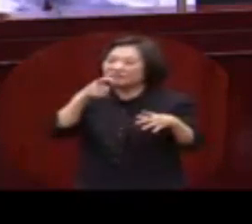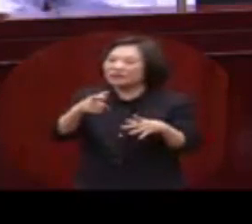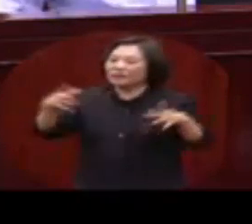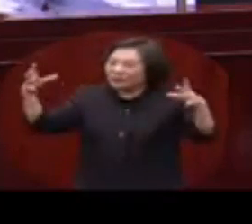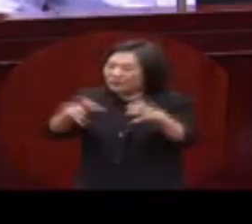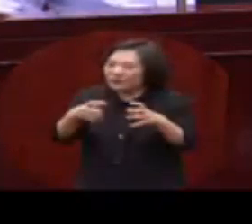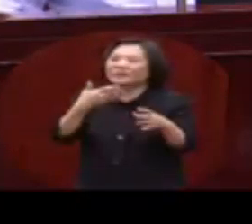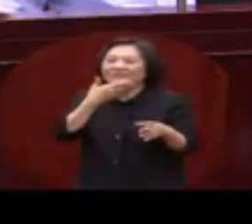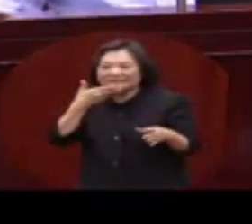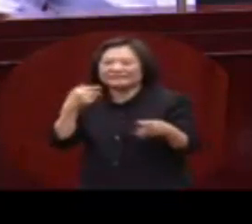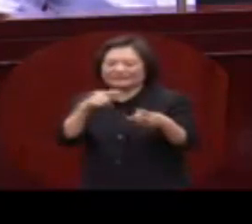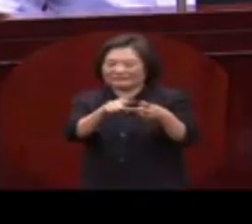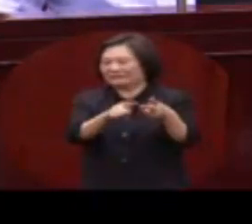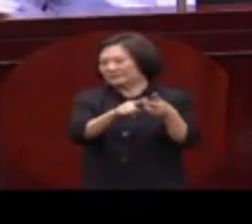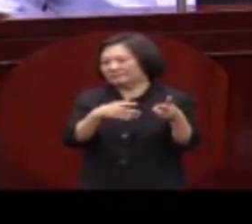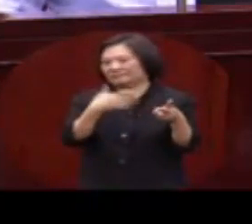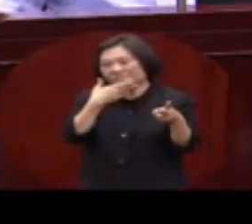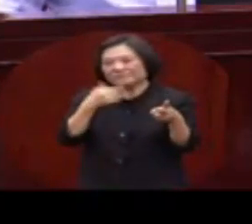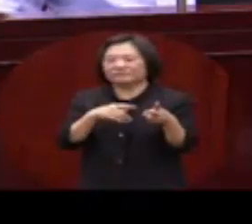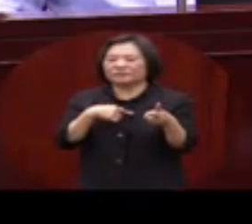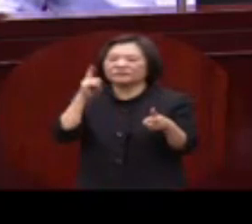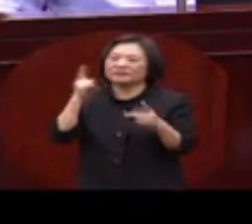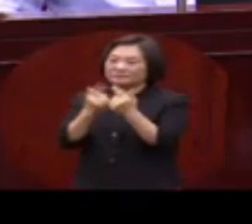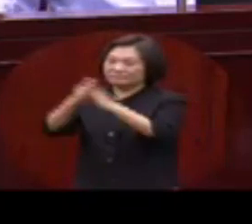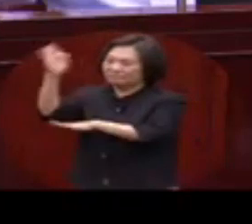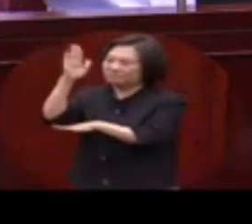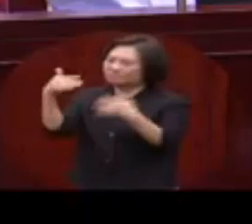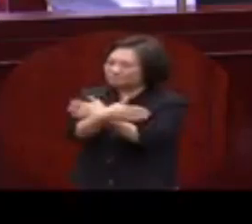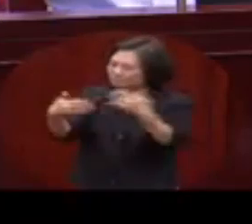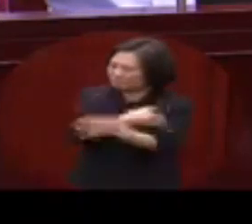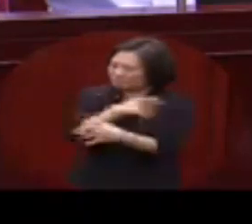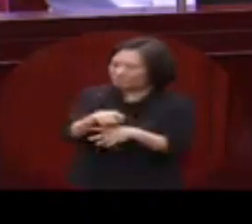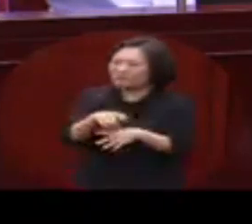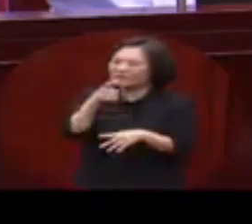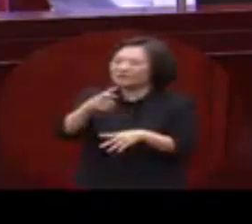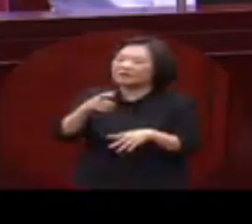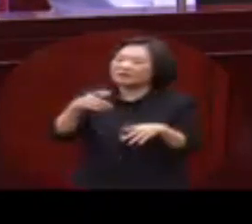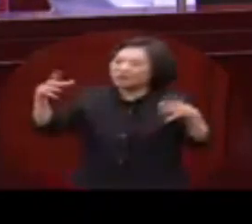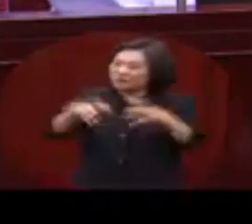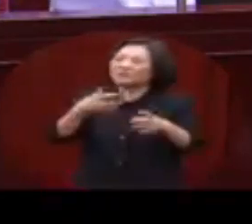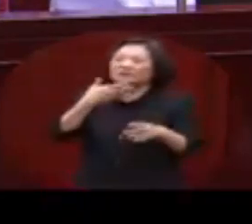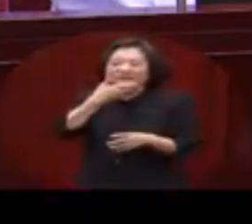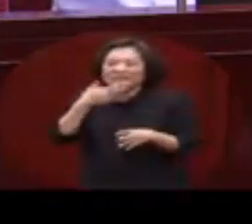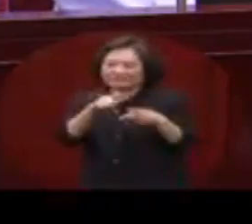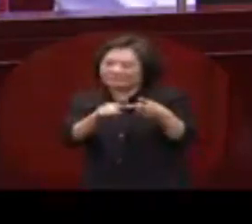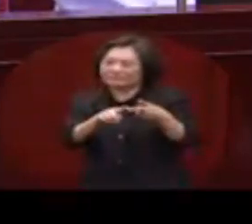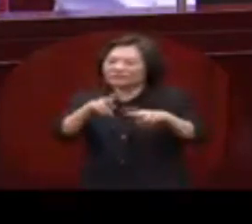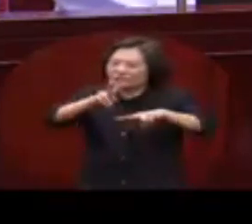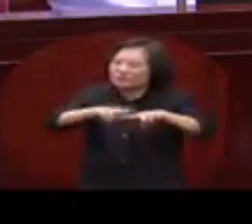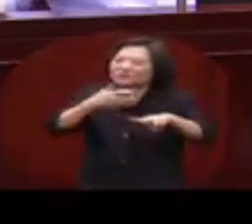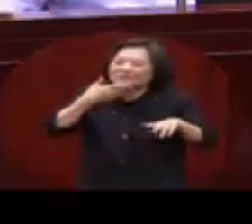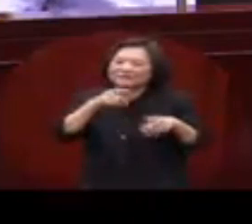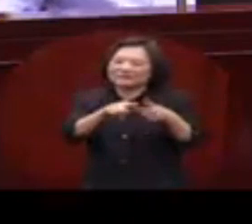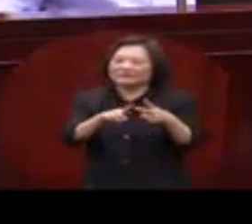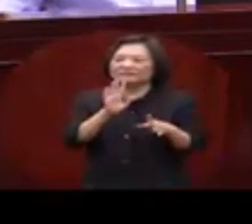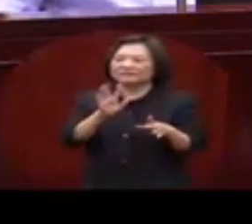济在交通方面是台北市政府在交通建设一个很重要的一个原则的 U-Bike、U-Motor、U-Car、